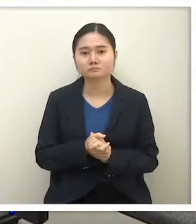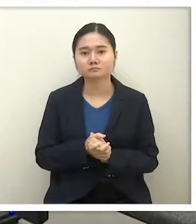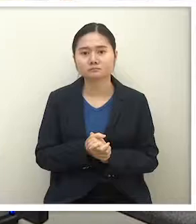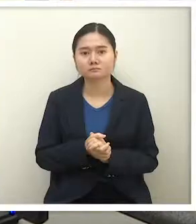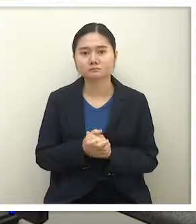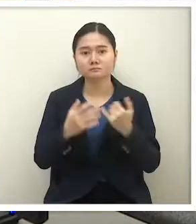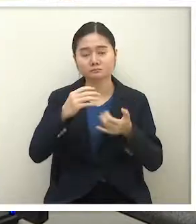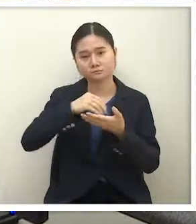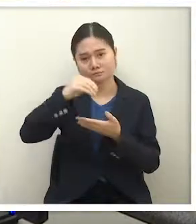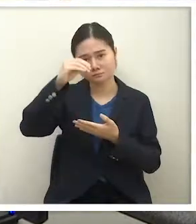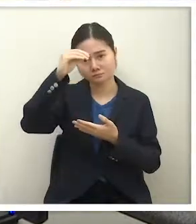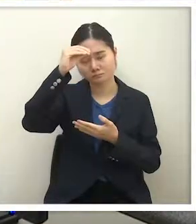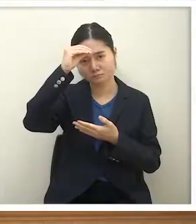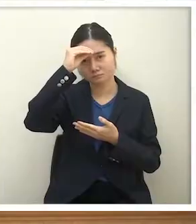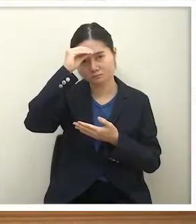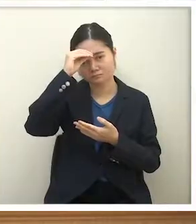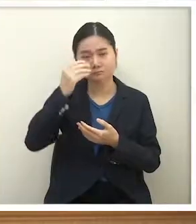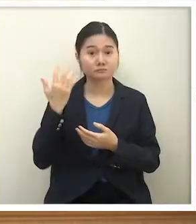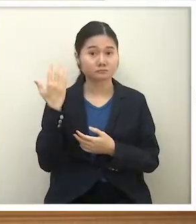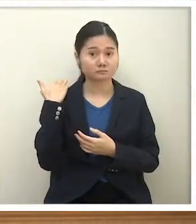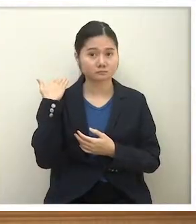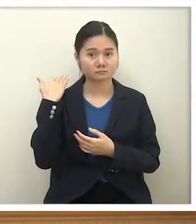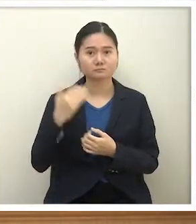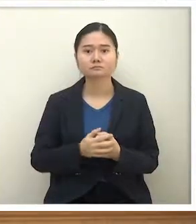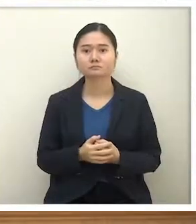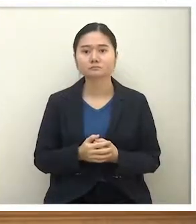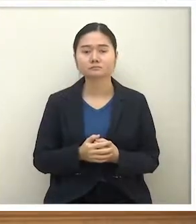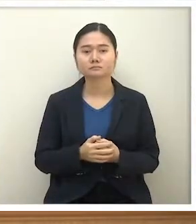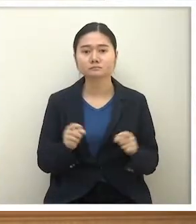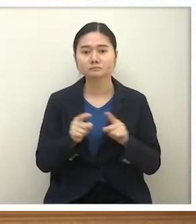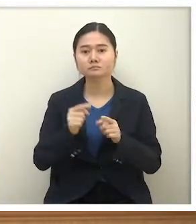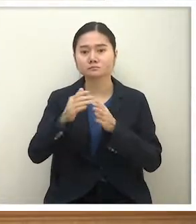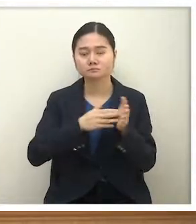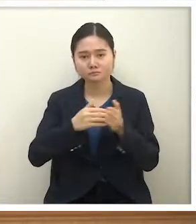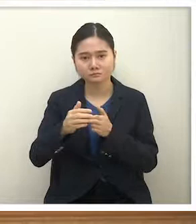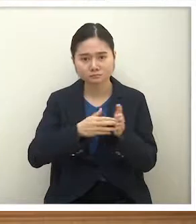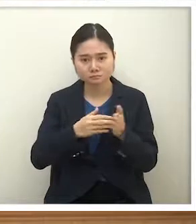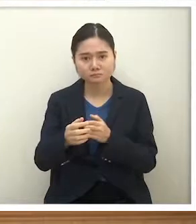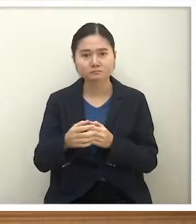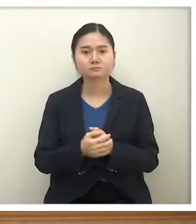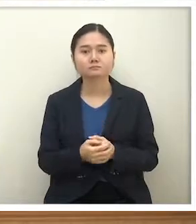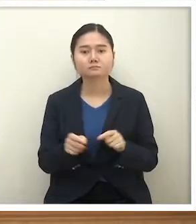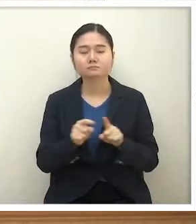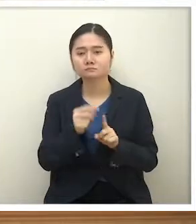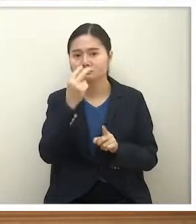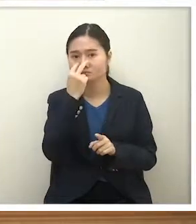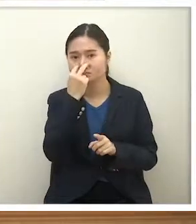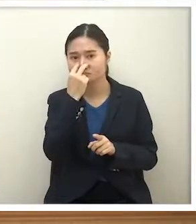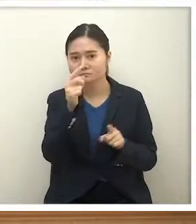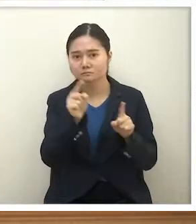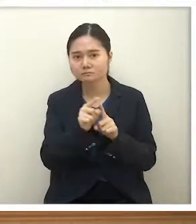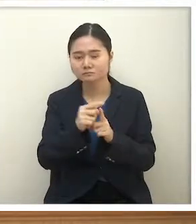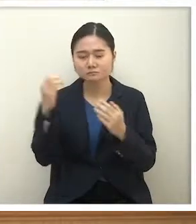ะเราเรียนกันไปเมื่อครั้งก่อนใช่ไหมครับการใส่สีให้ดูมันมีมิ